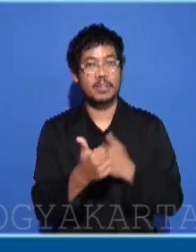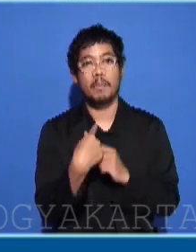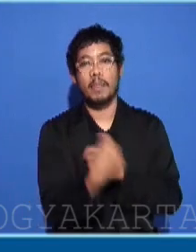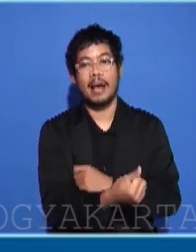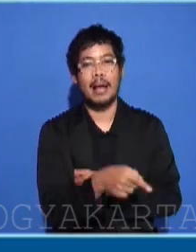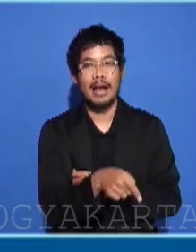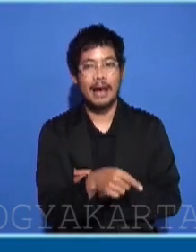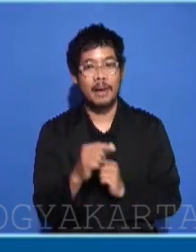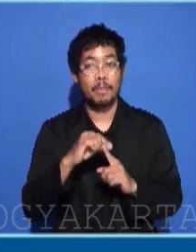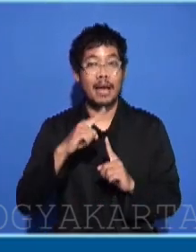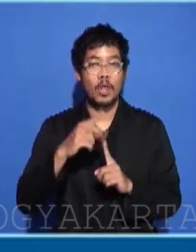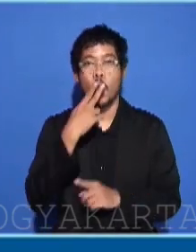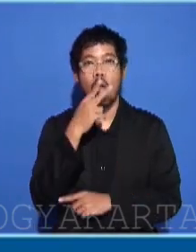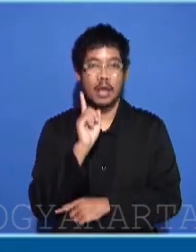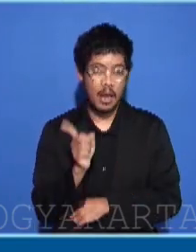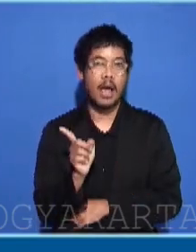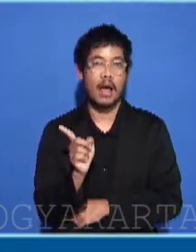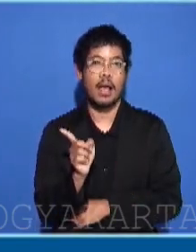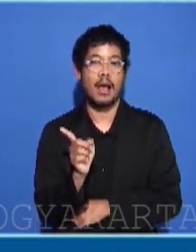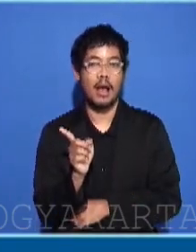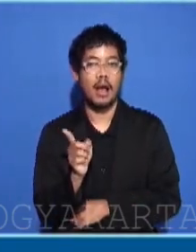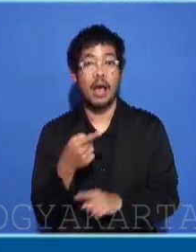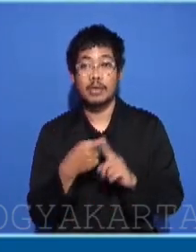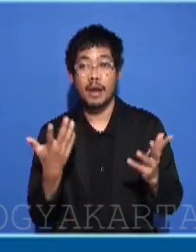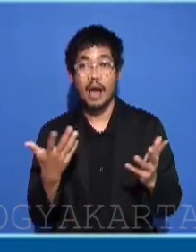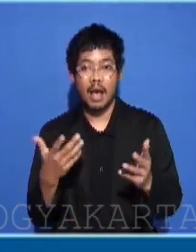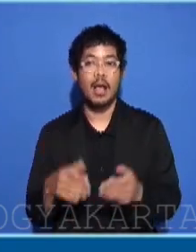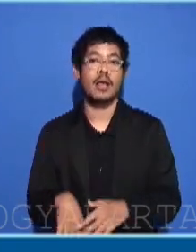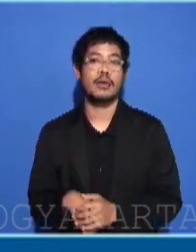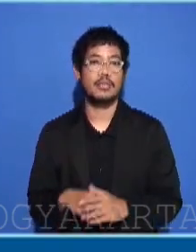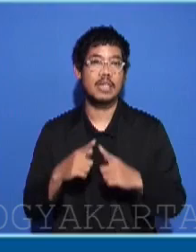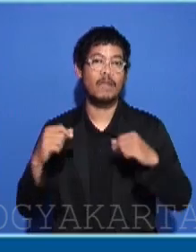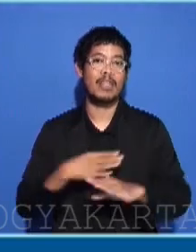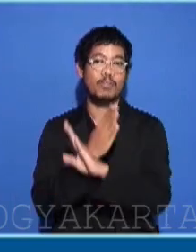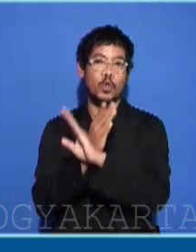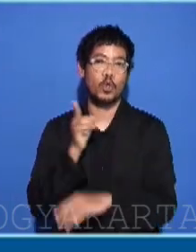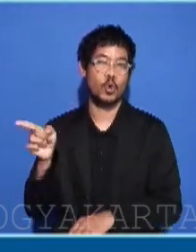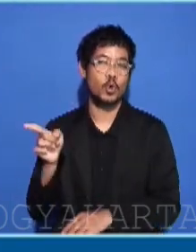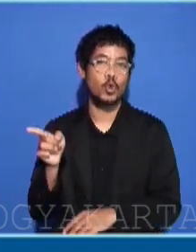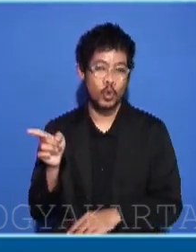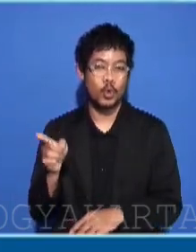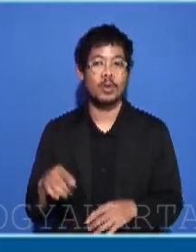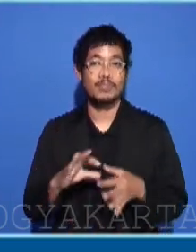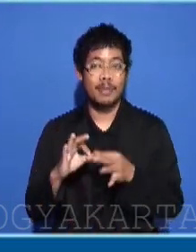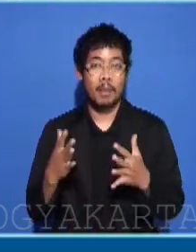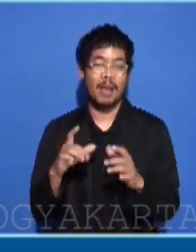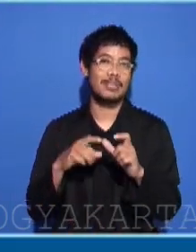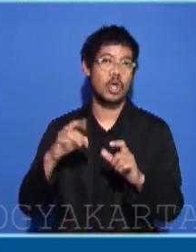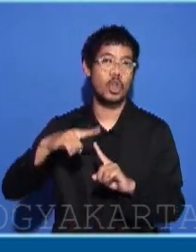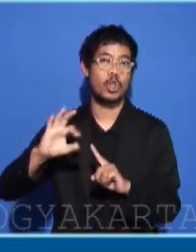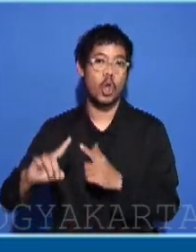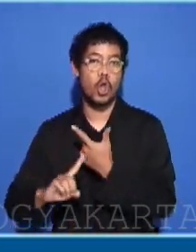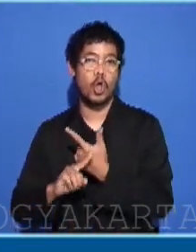perusahaan rokok saking Jawi Timur ingkang sampun nindakaken memitran. Pasokan soto saking luar ing taun menika